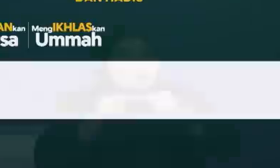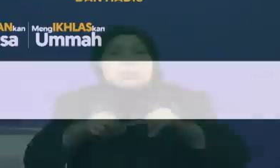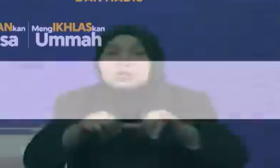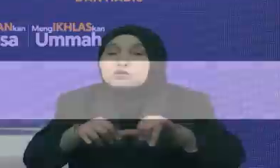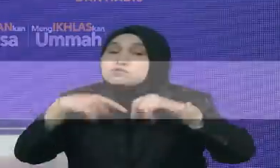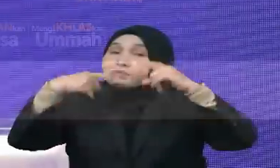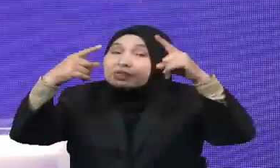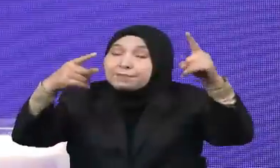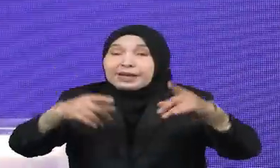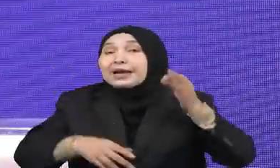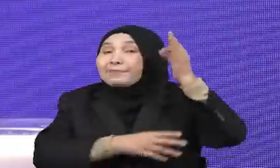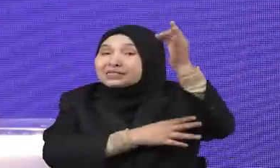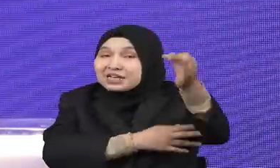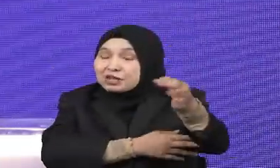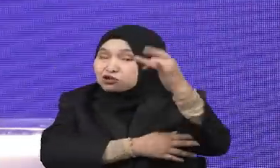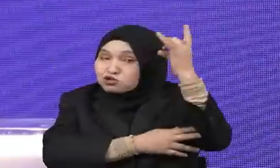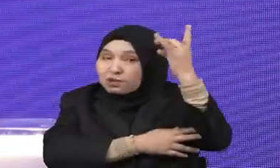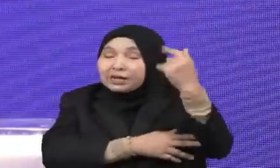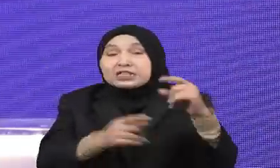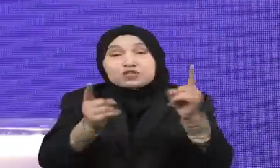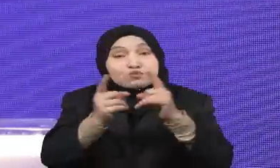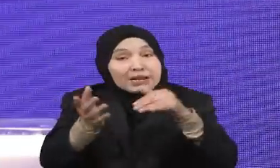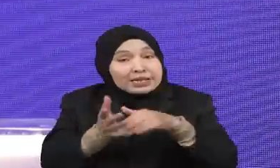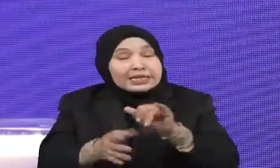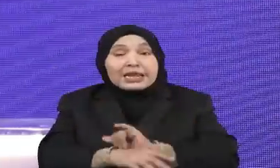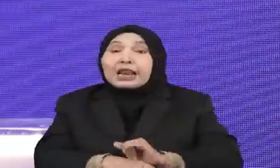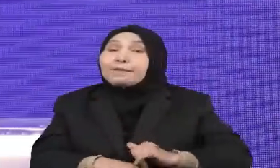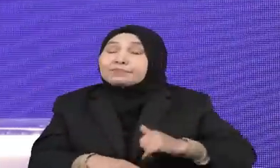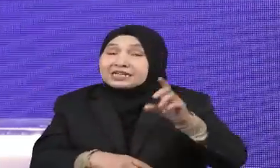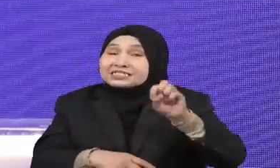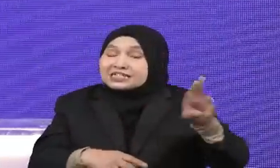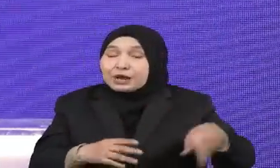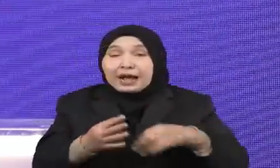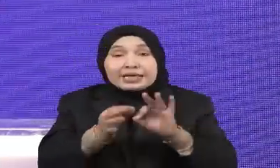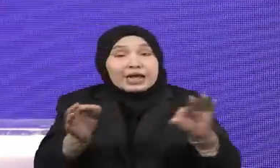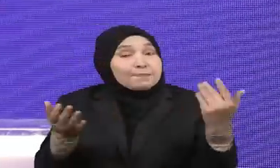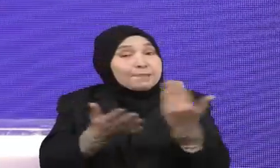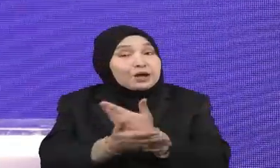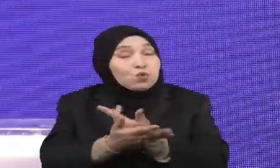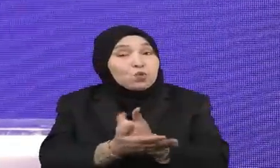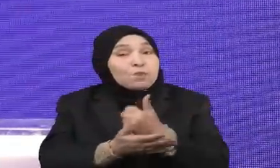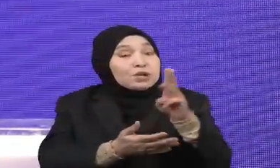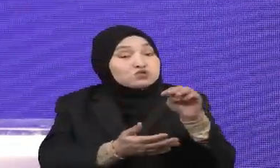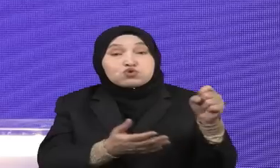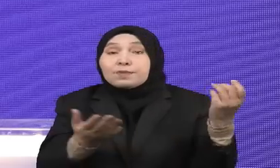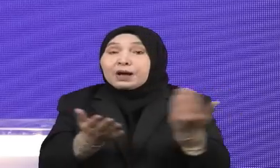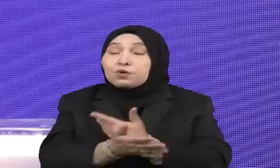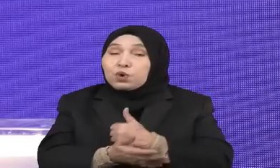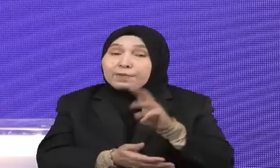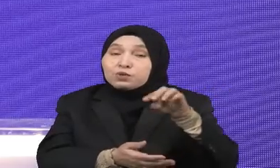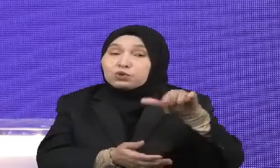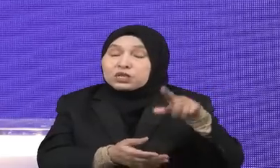kita terus bercer pada masyarakat kita ketemu lagi dalam seri akan datang pada ayat baru pada halaman baru dalam